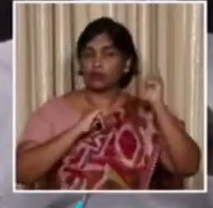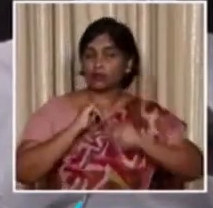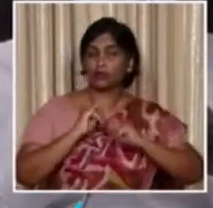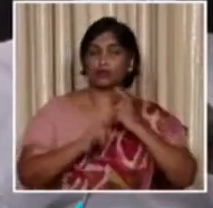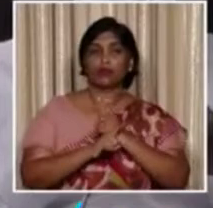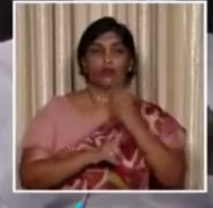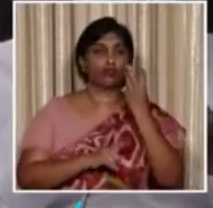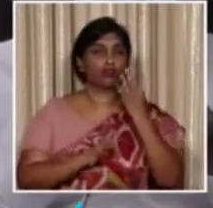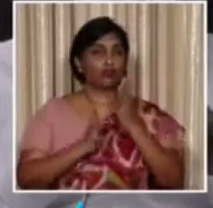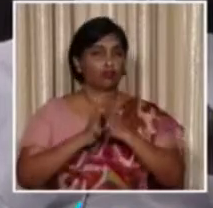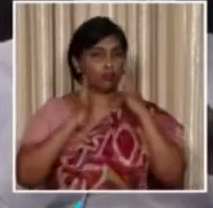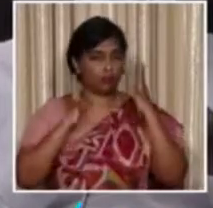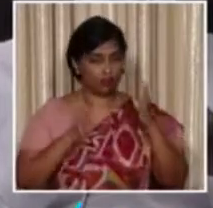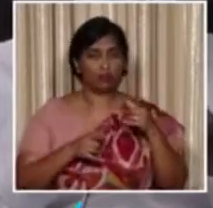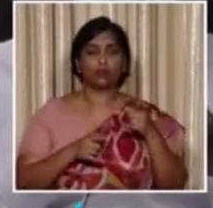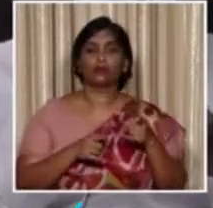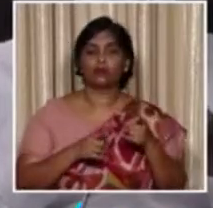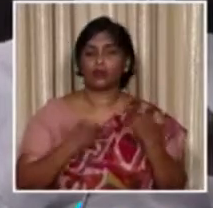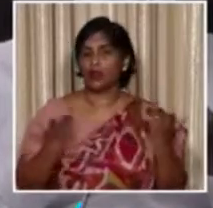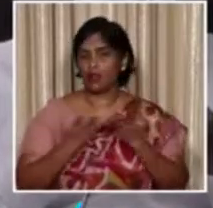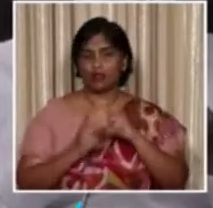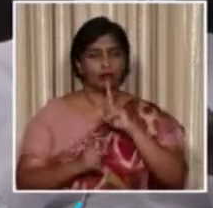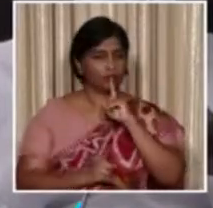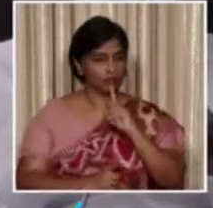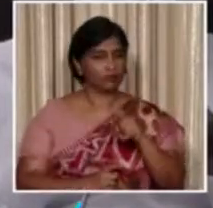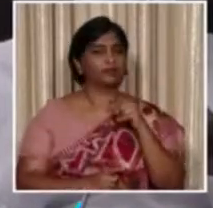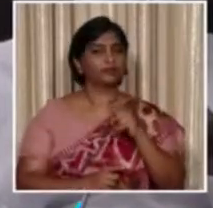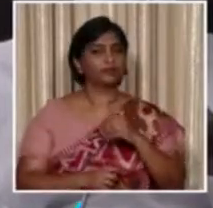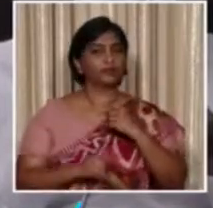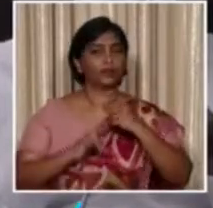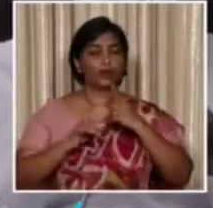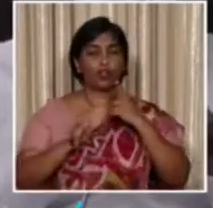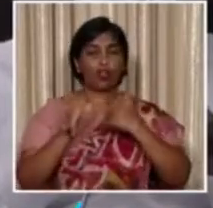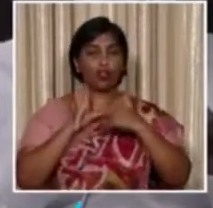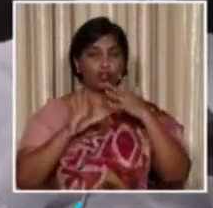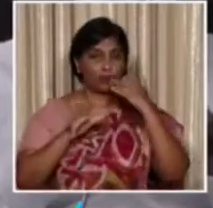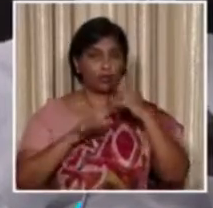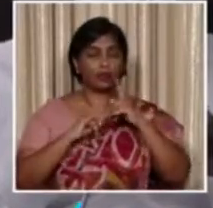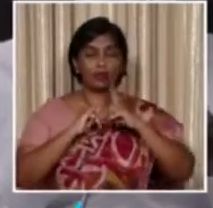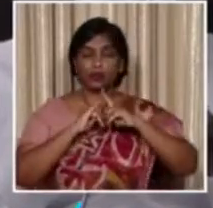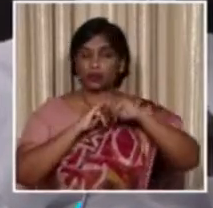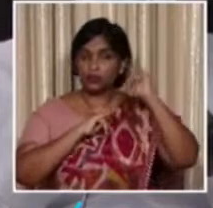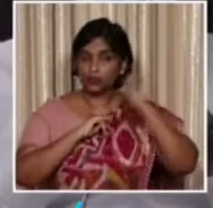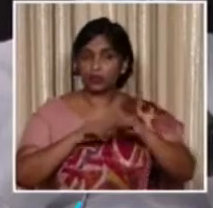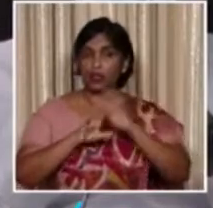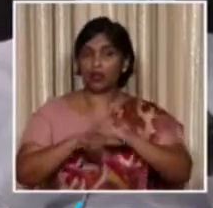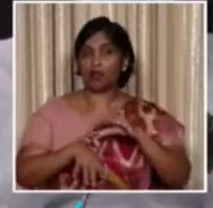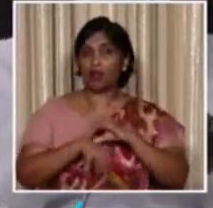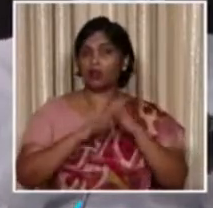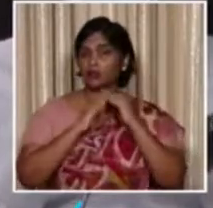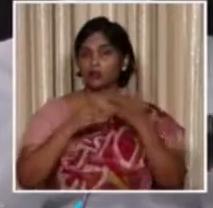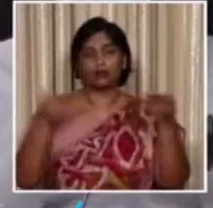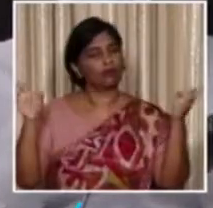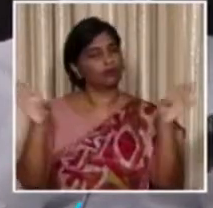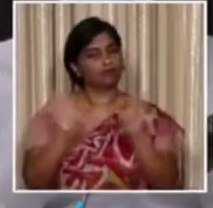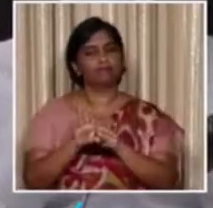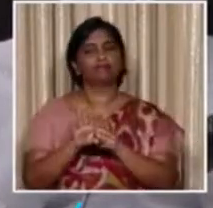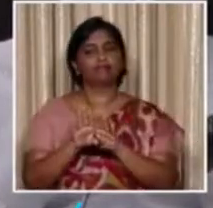දැන් 3000කට වැඩි ගාණක් නැහැයි කියලා කියනවා. රජරට විශ්වවිද්‍යාලයේ ළමා රෝගාංශය සම්පූර්ණයෙන්ම වහලා දැම්මා